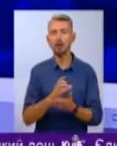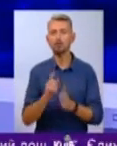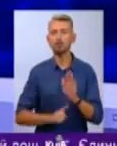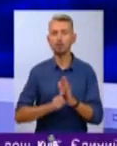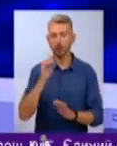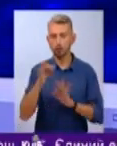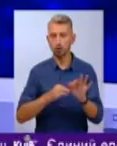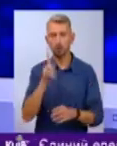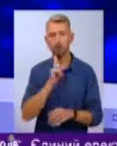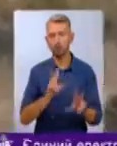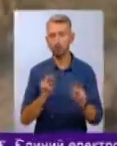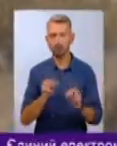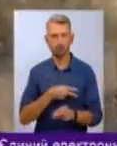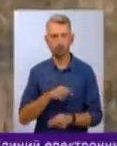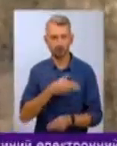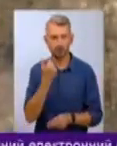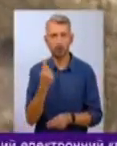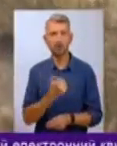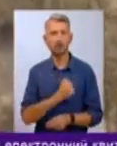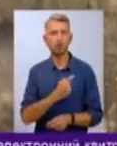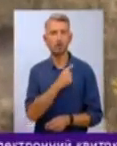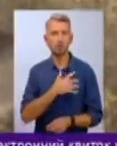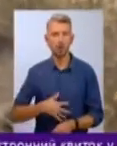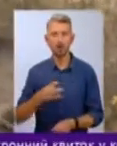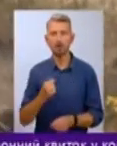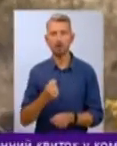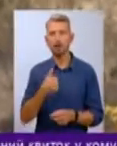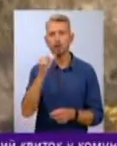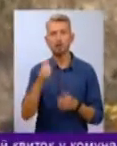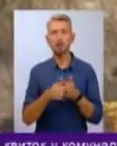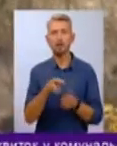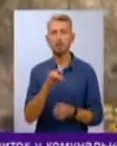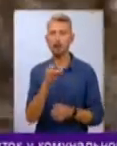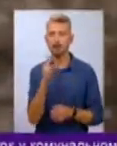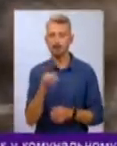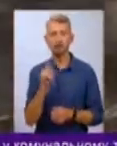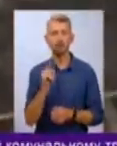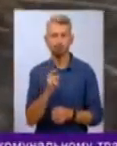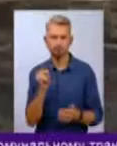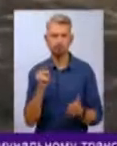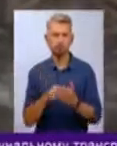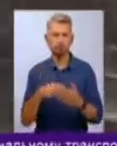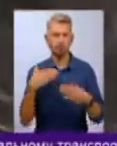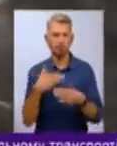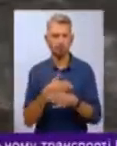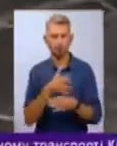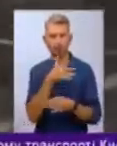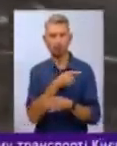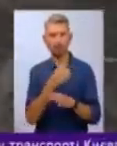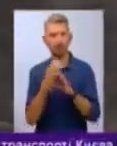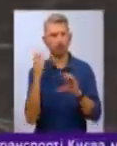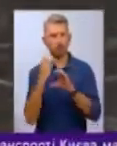доби. Поки обійшлося без втрат. Один військовий поранений напередодні біля Мар'їнки. Його зачепило осколком під час гранатометного